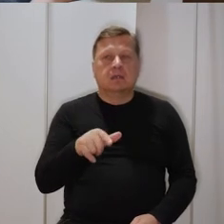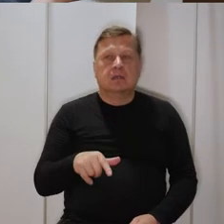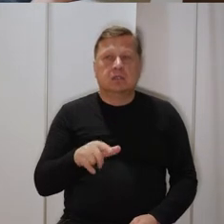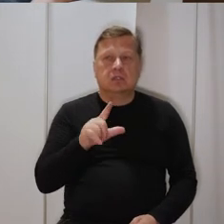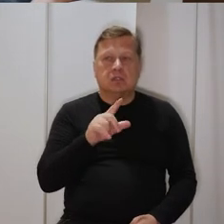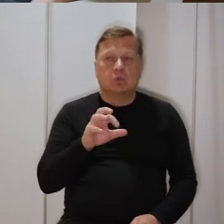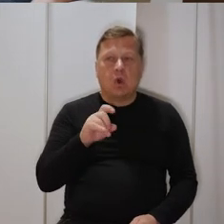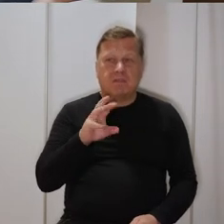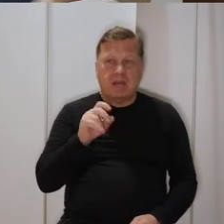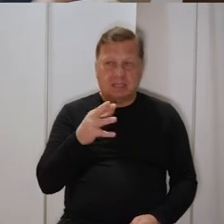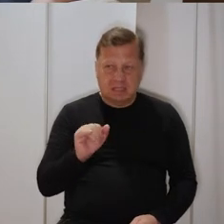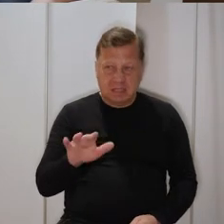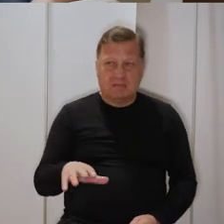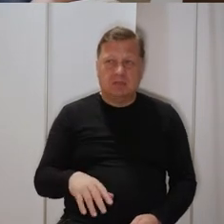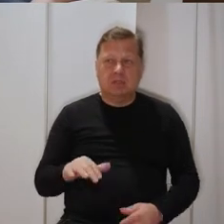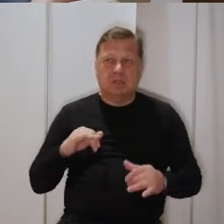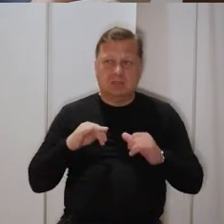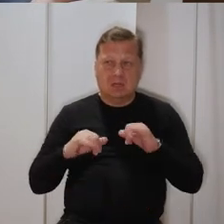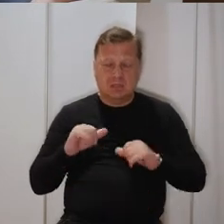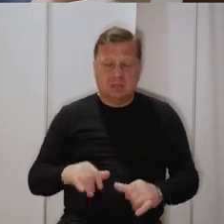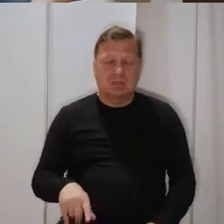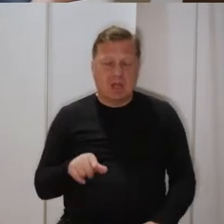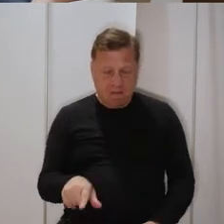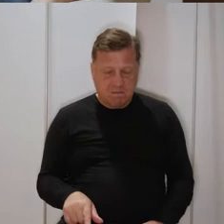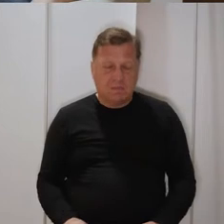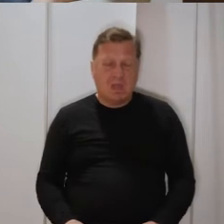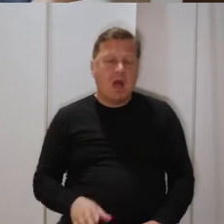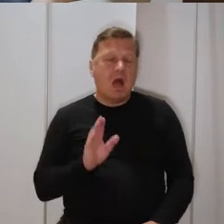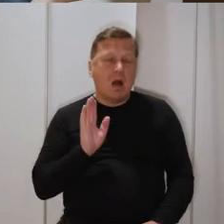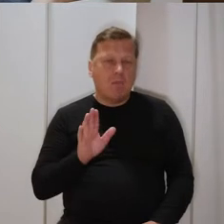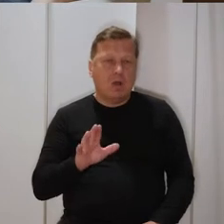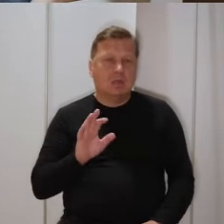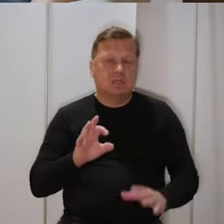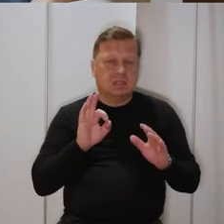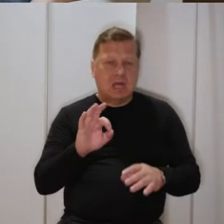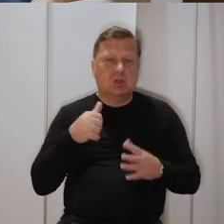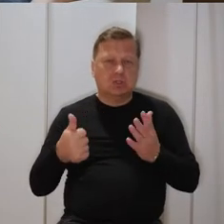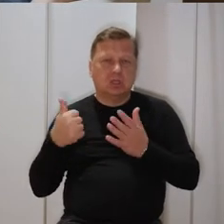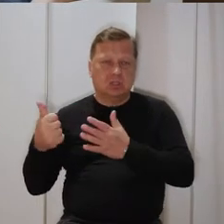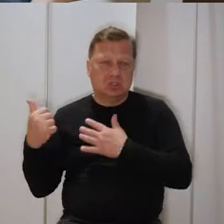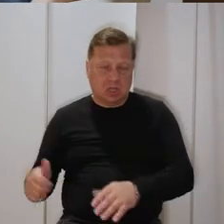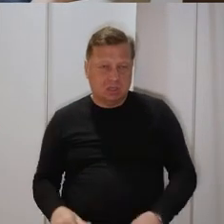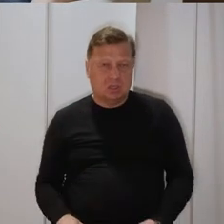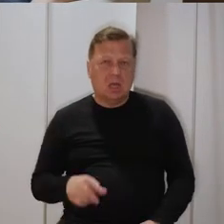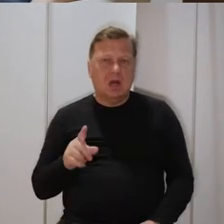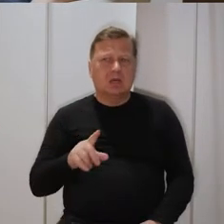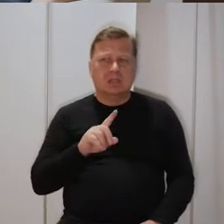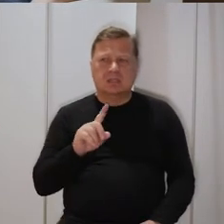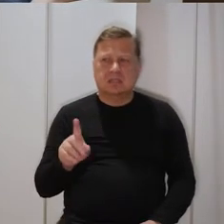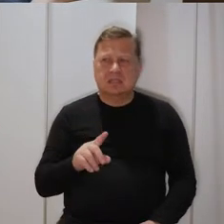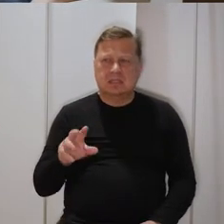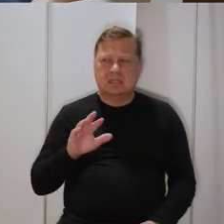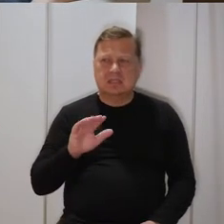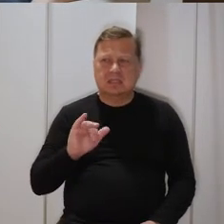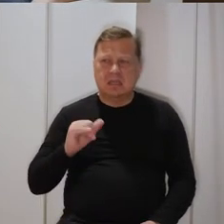już były lepsze. A potem był ten, w którym ty tak, działałaś. Tak, a potem było 0666, ale to nie jest zin, a ja widzę, że to